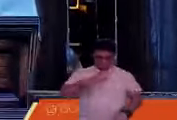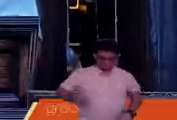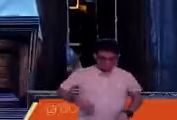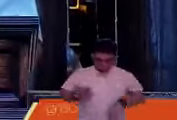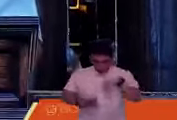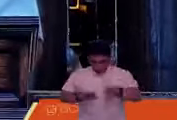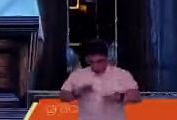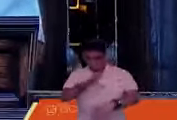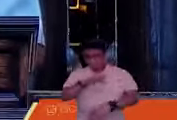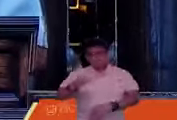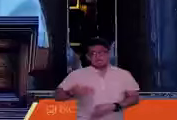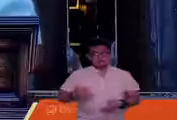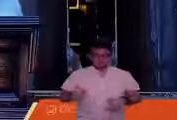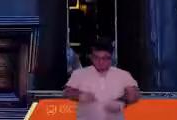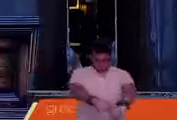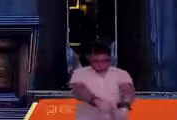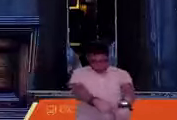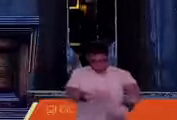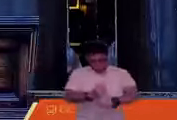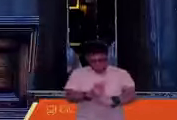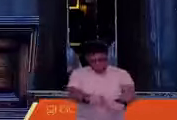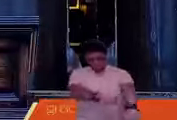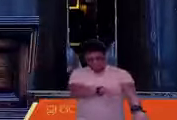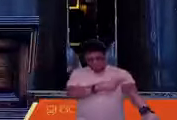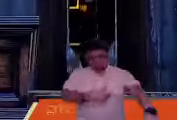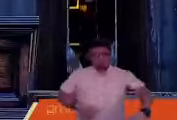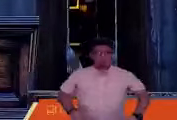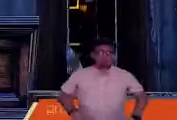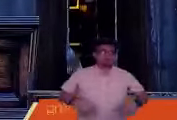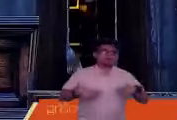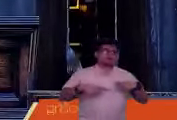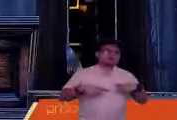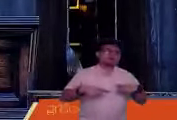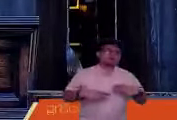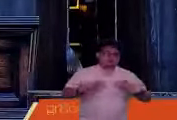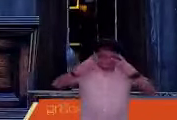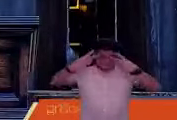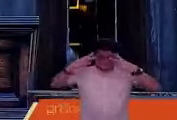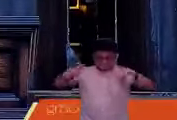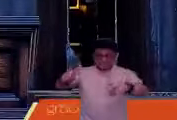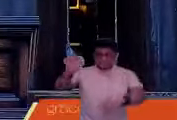walk, then I will lengthen thy days. Now, when he is Pastor Gisalba,